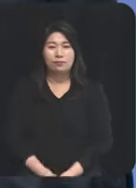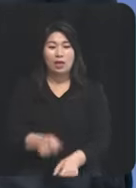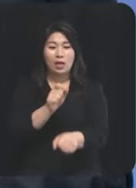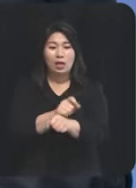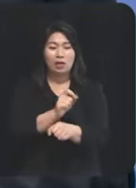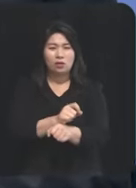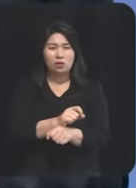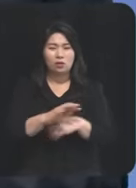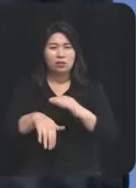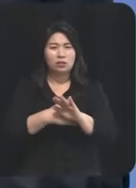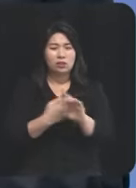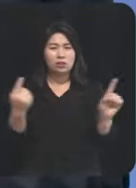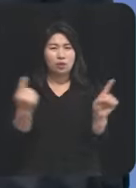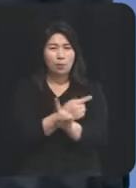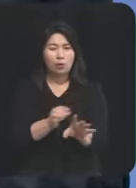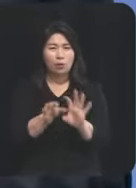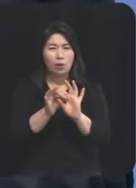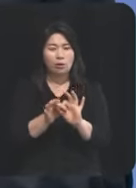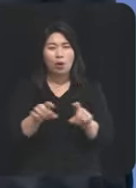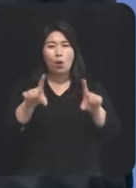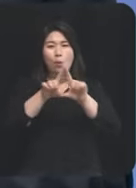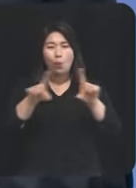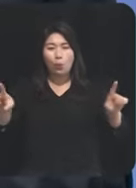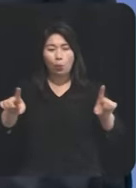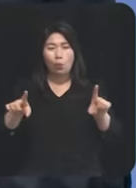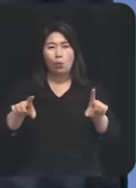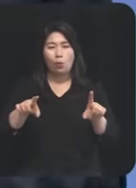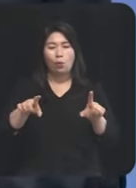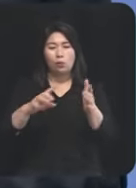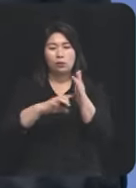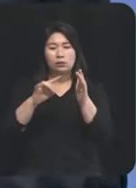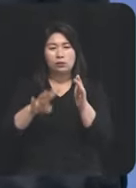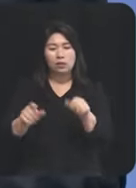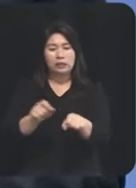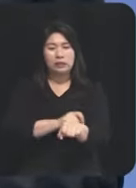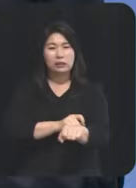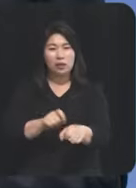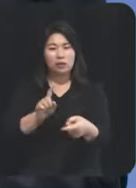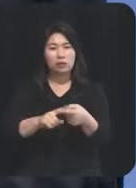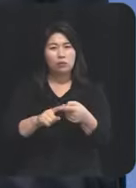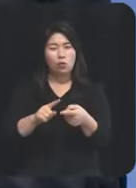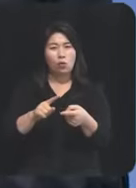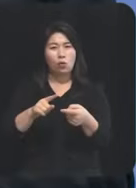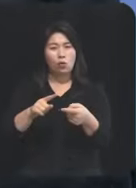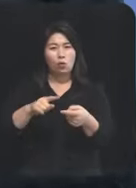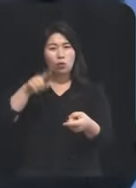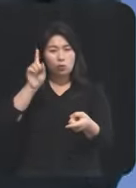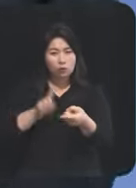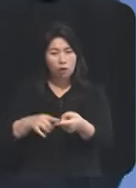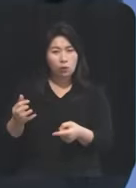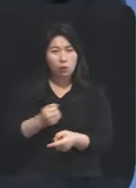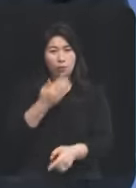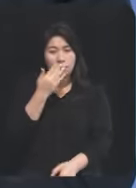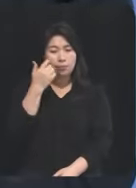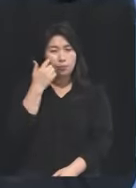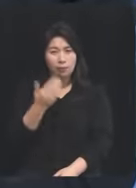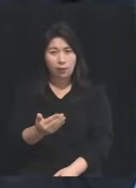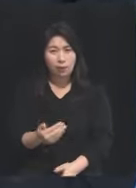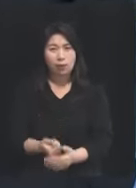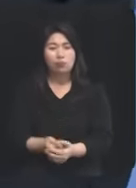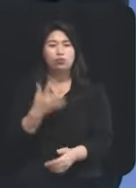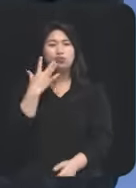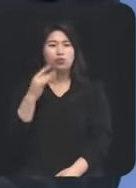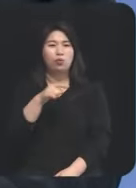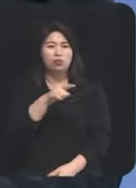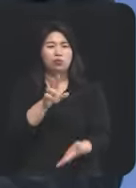행정체제 개편과 관련해서 보통 교부세 특례 규정 이것을 이제 유지 가능한가라고 말씀을 주셨는데 물론